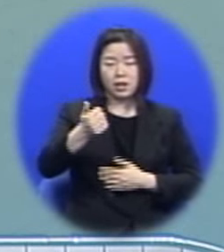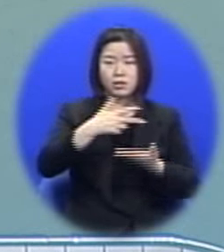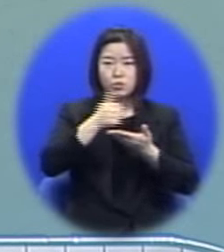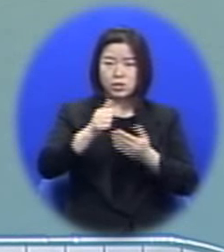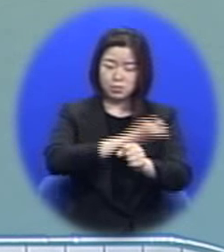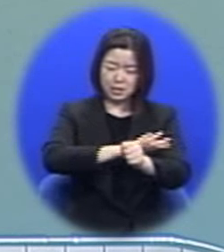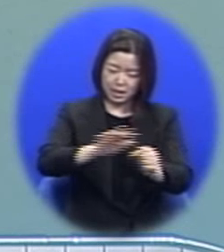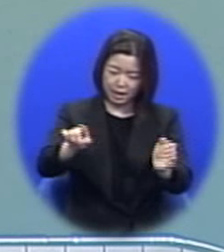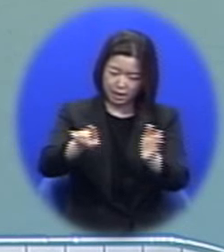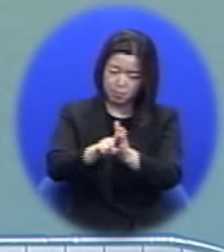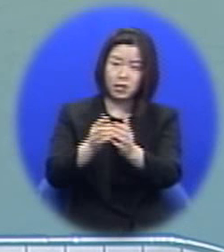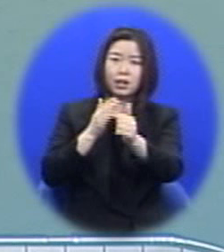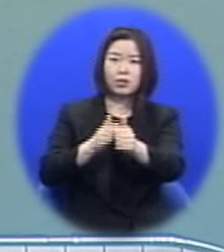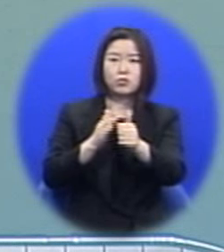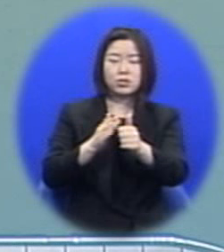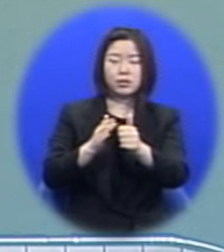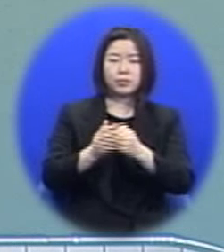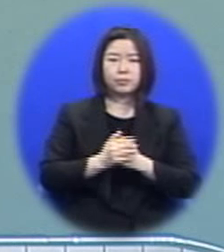잘 믿게 해주세요.